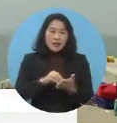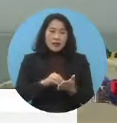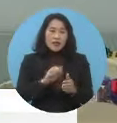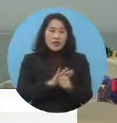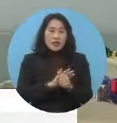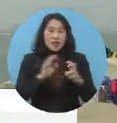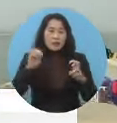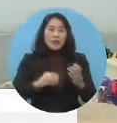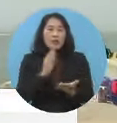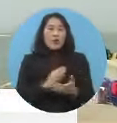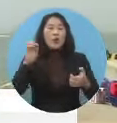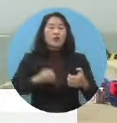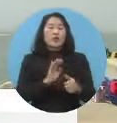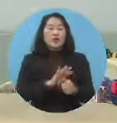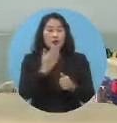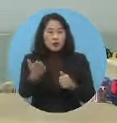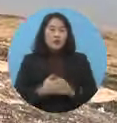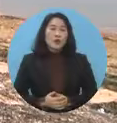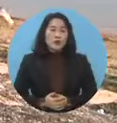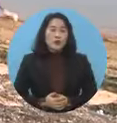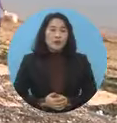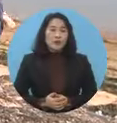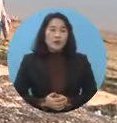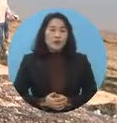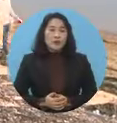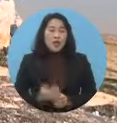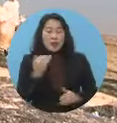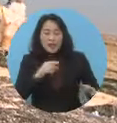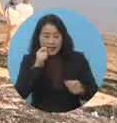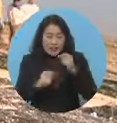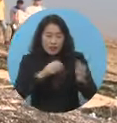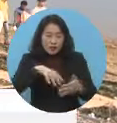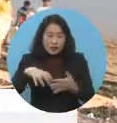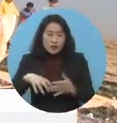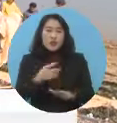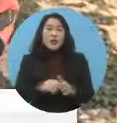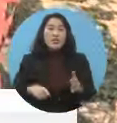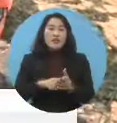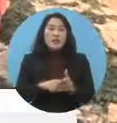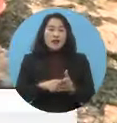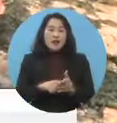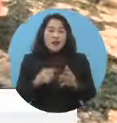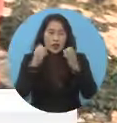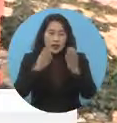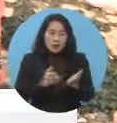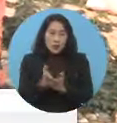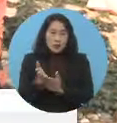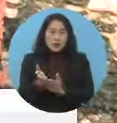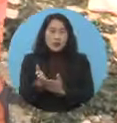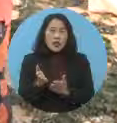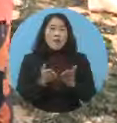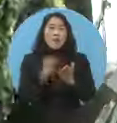에서 50% 로 확대합니다 또 해양쓰레기 에 수거 운반을 위해 해양 환경 정화 선